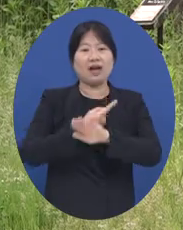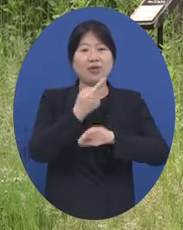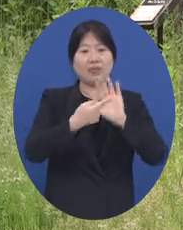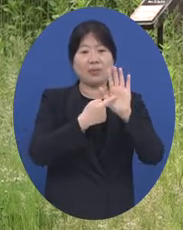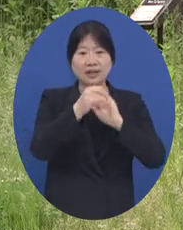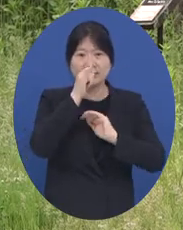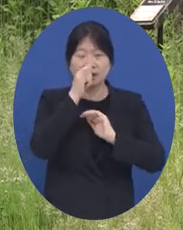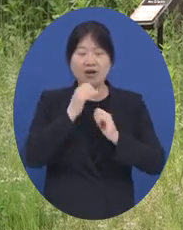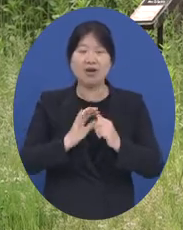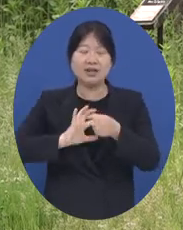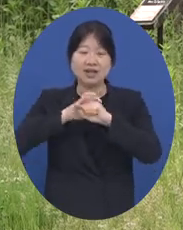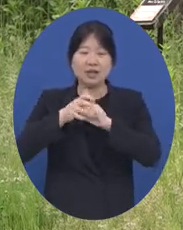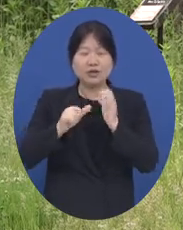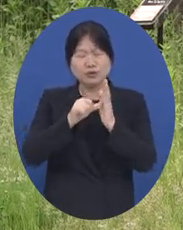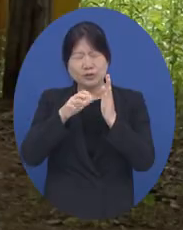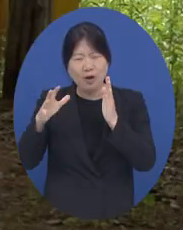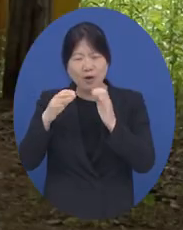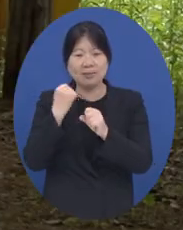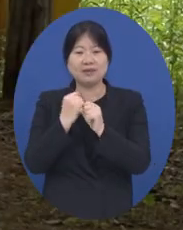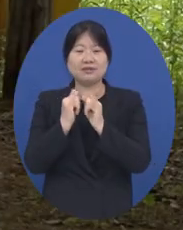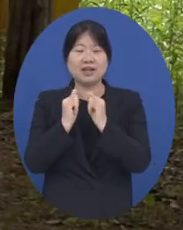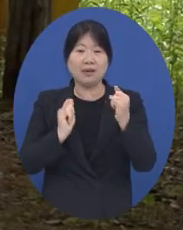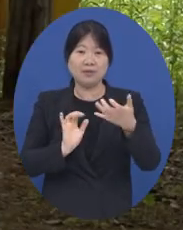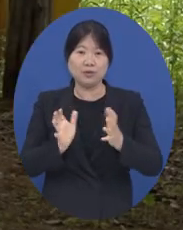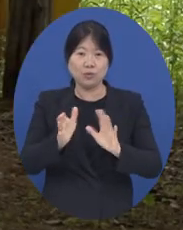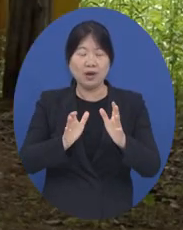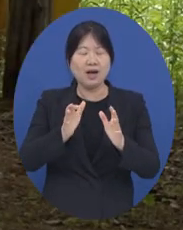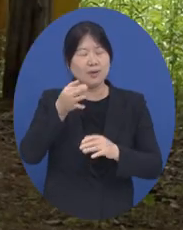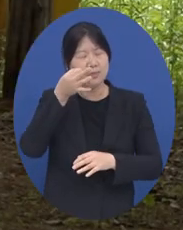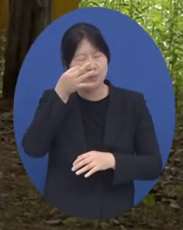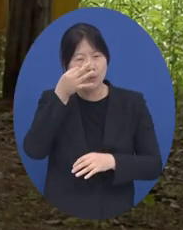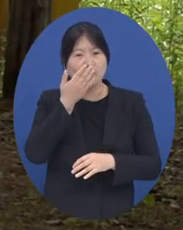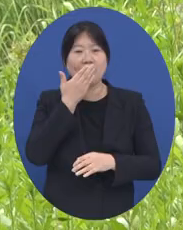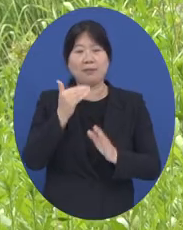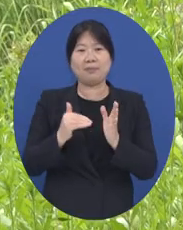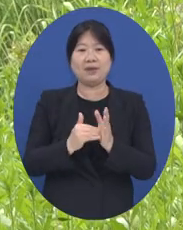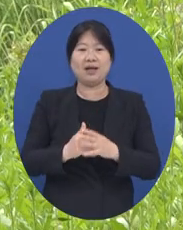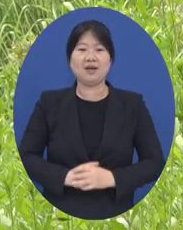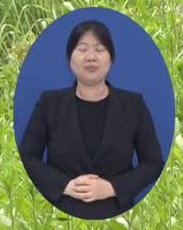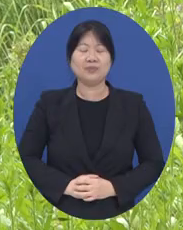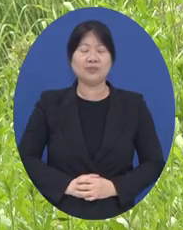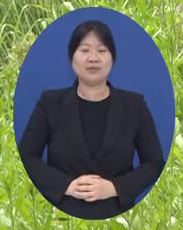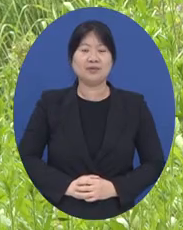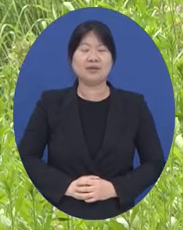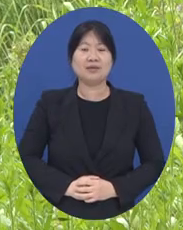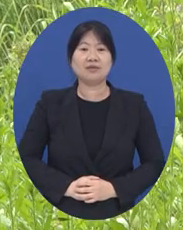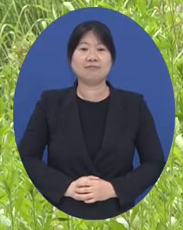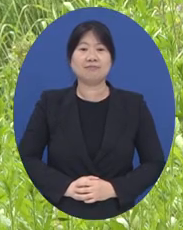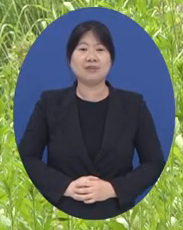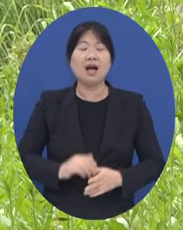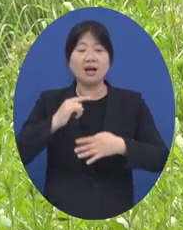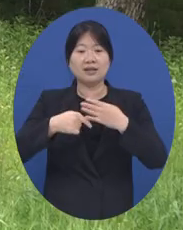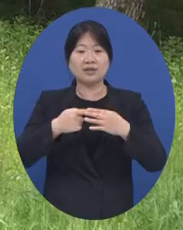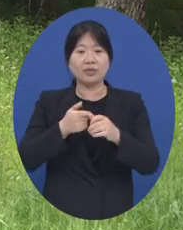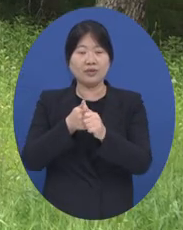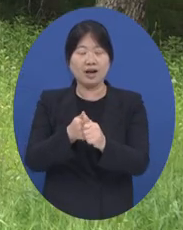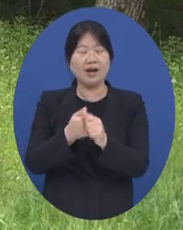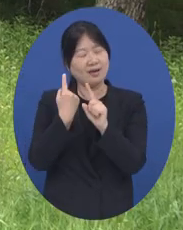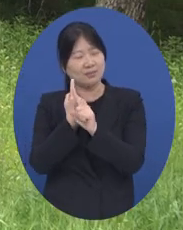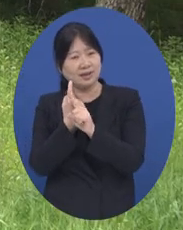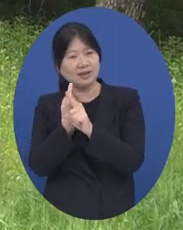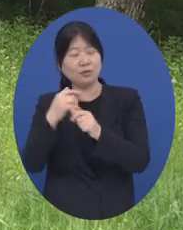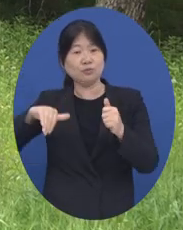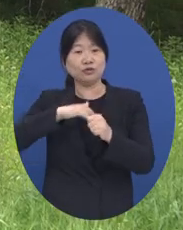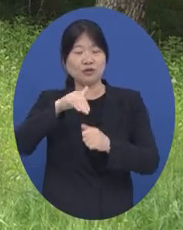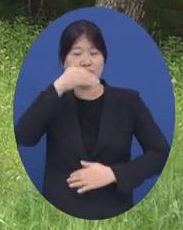유명작가의 초 각 작품들의 감상할 수 있습니다 실 결과 꽃 짠 뒤 금계 록 등 계절에 따라 달라지는 풍경을